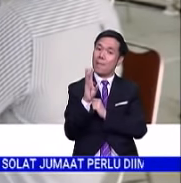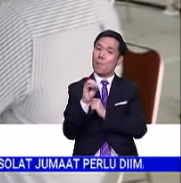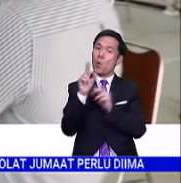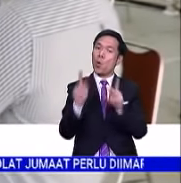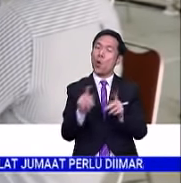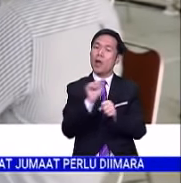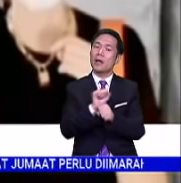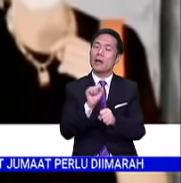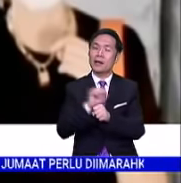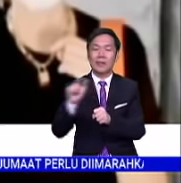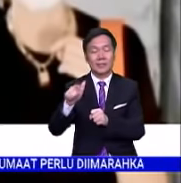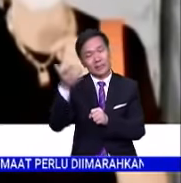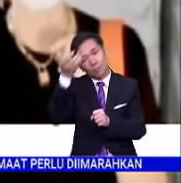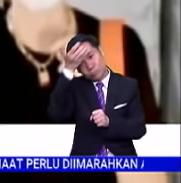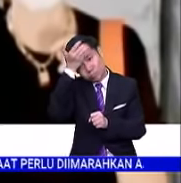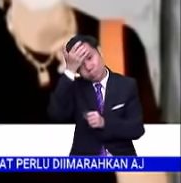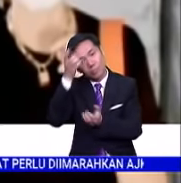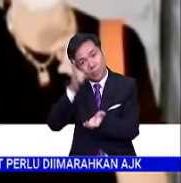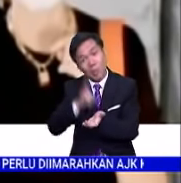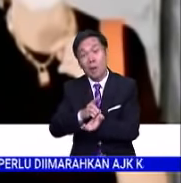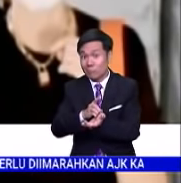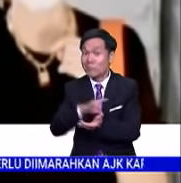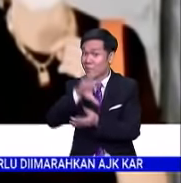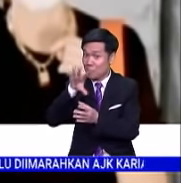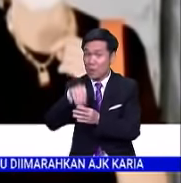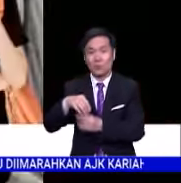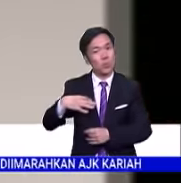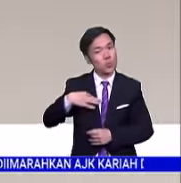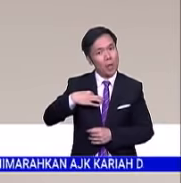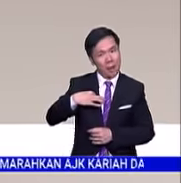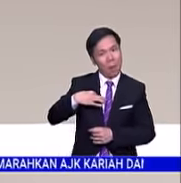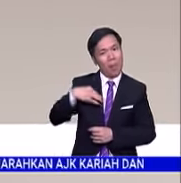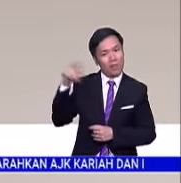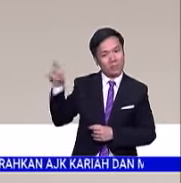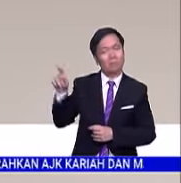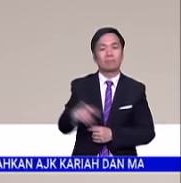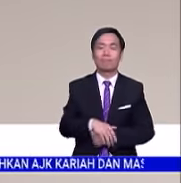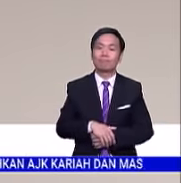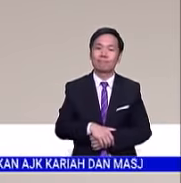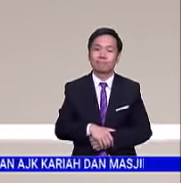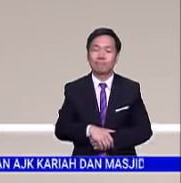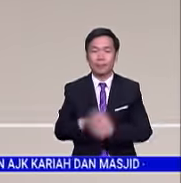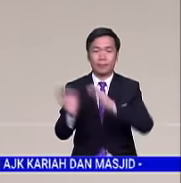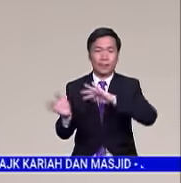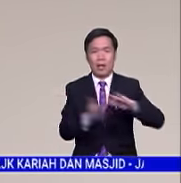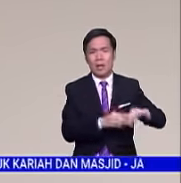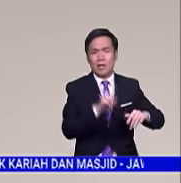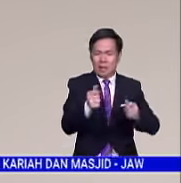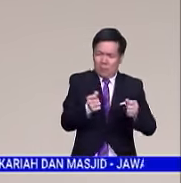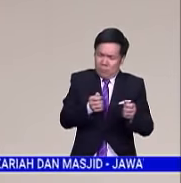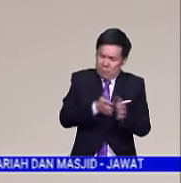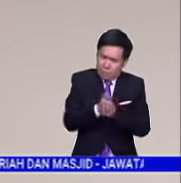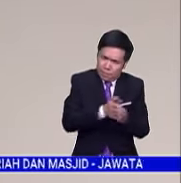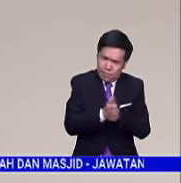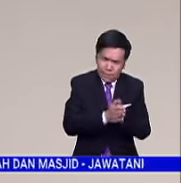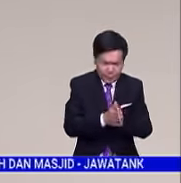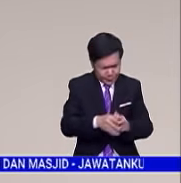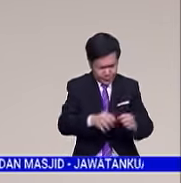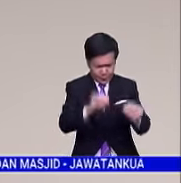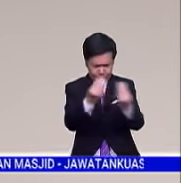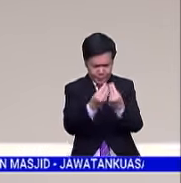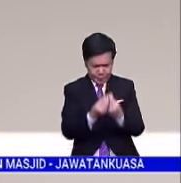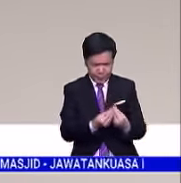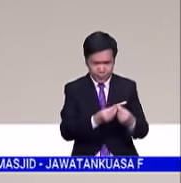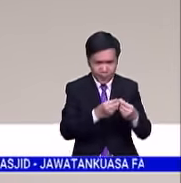kesihatan termasuk sukarelawan. Kegigihan seorang guru membuat pengiraan dengan